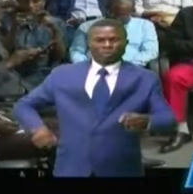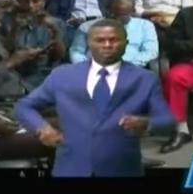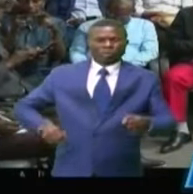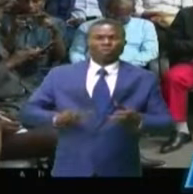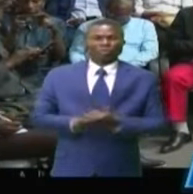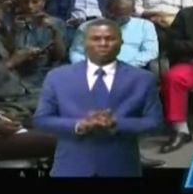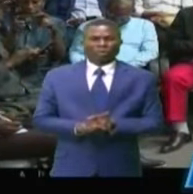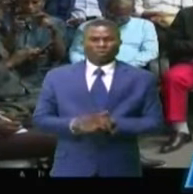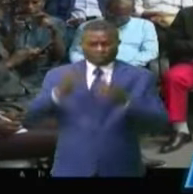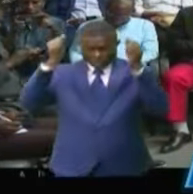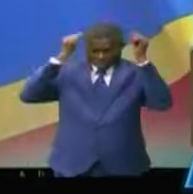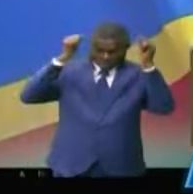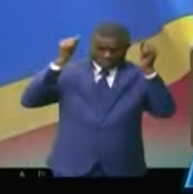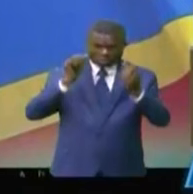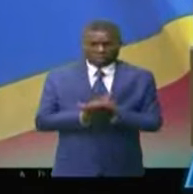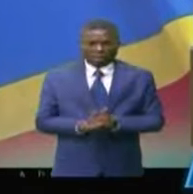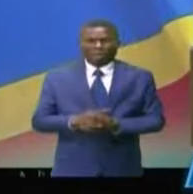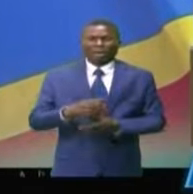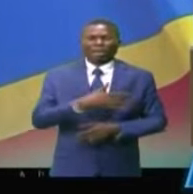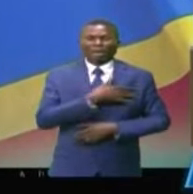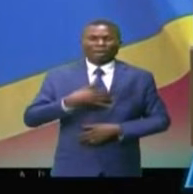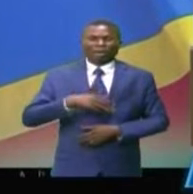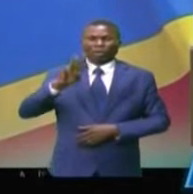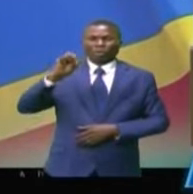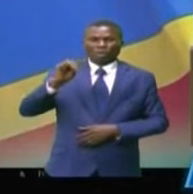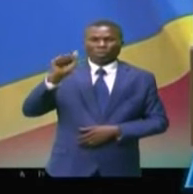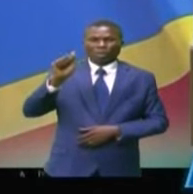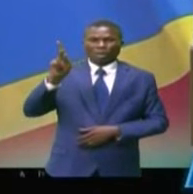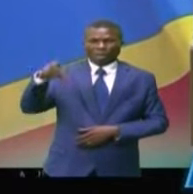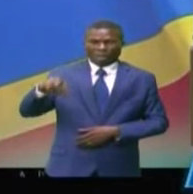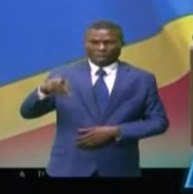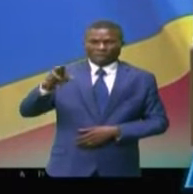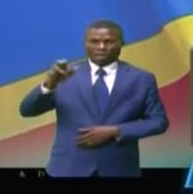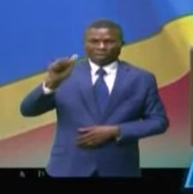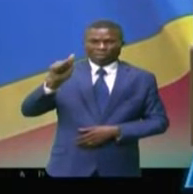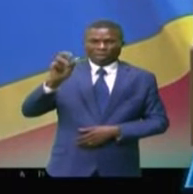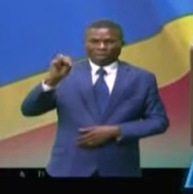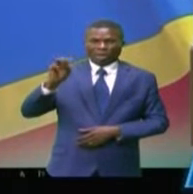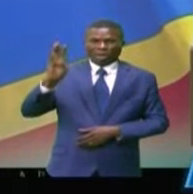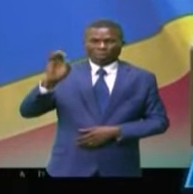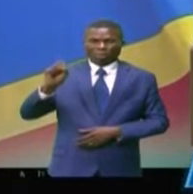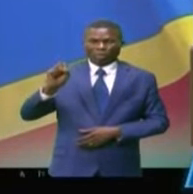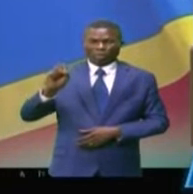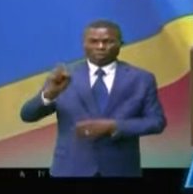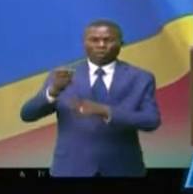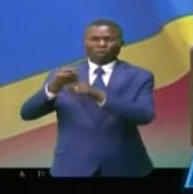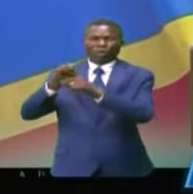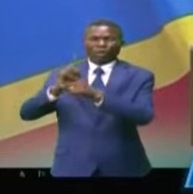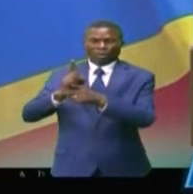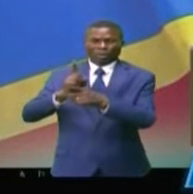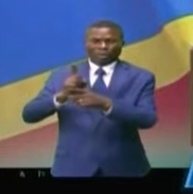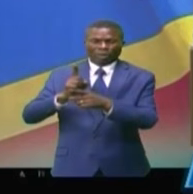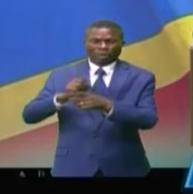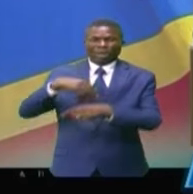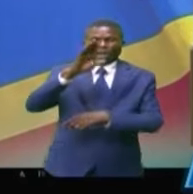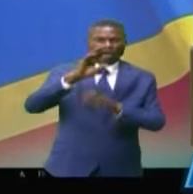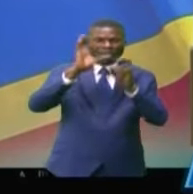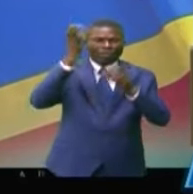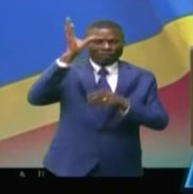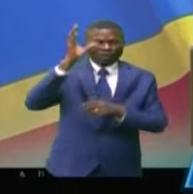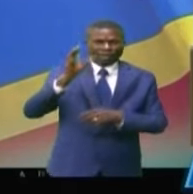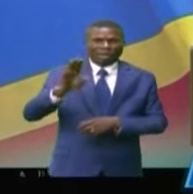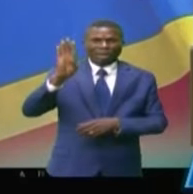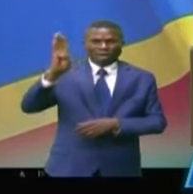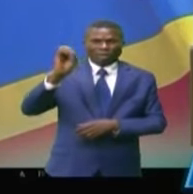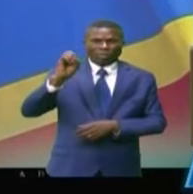la baleinière, en bois dénommée Mapamboli qui devrait quitter le quai pour aller vers Bolomba. Et